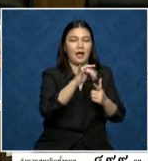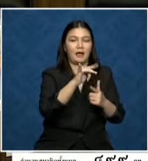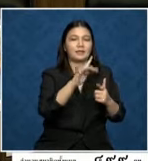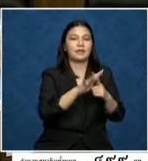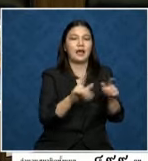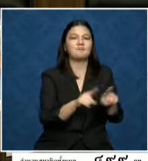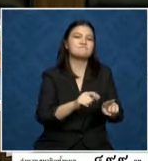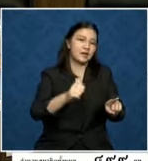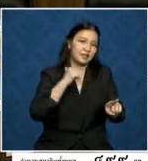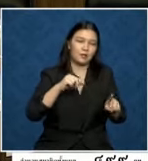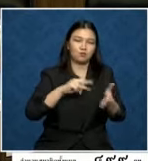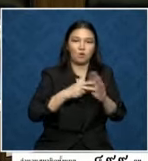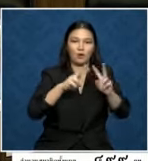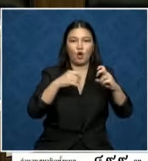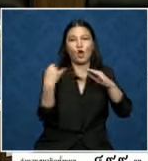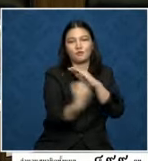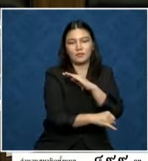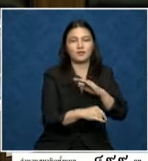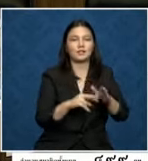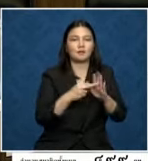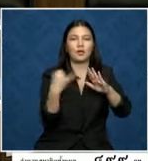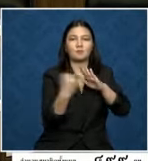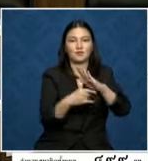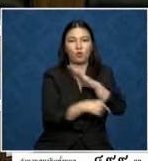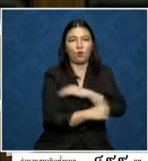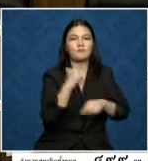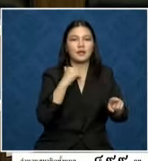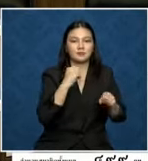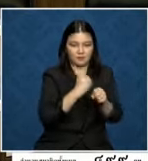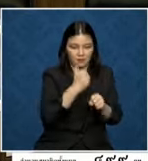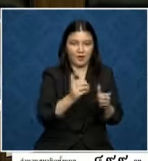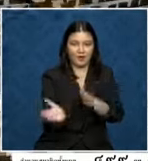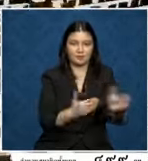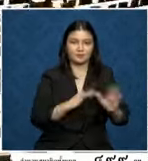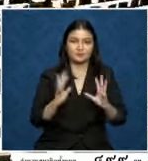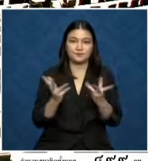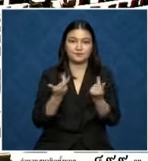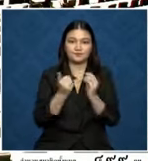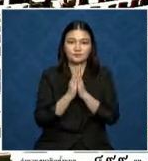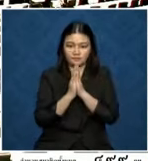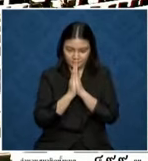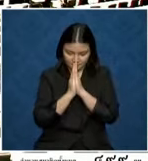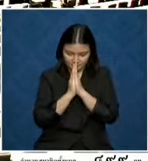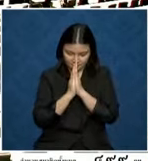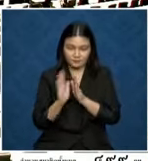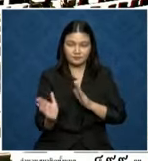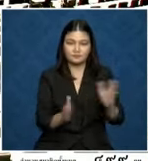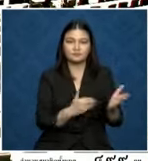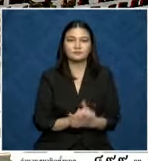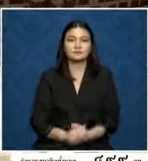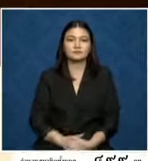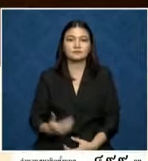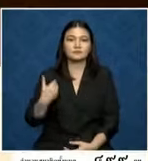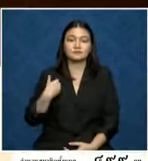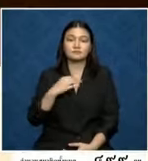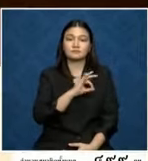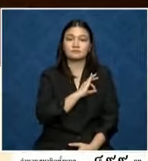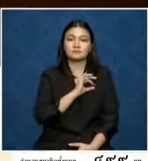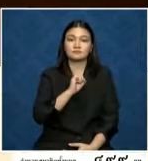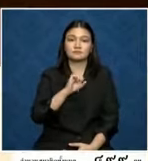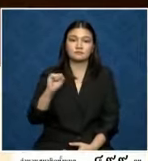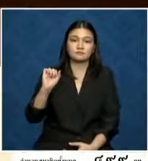เช่นความผิดฐานช่อโกงได้ครับขอบพระคุณครับท่านประธานครับ ขอบคุณครับมีท่านสมาชิกนะครับเส